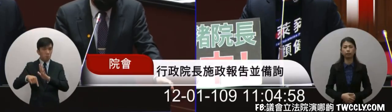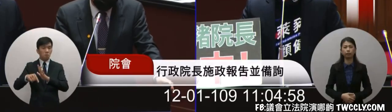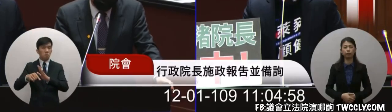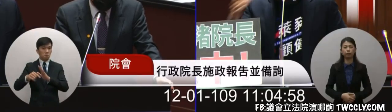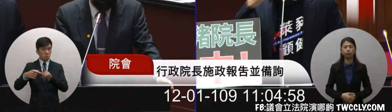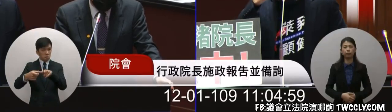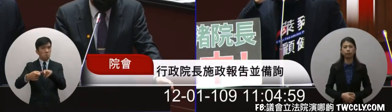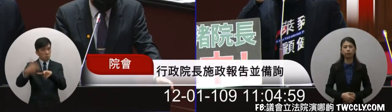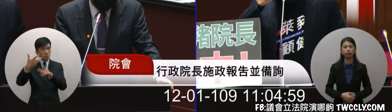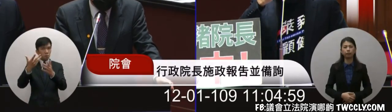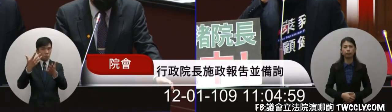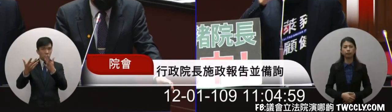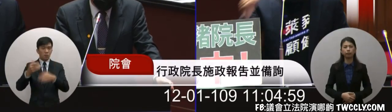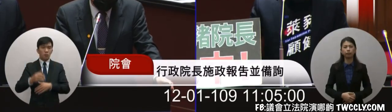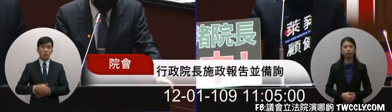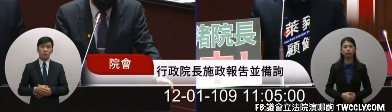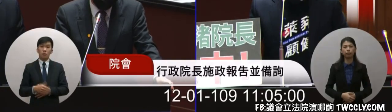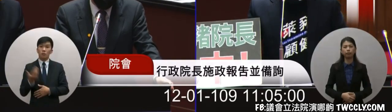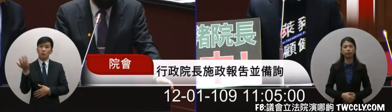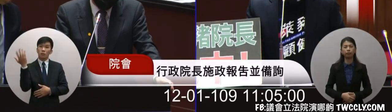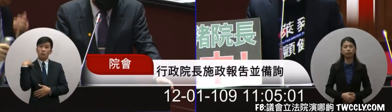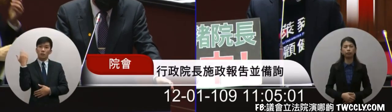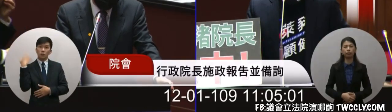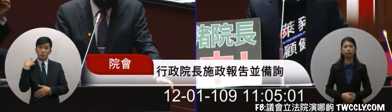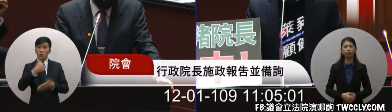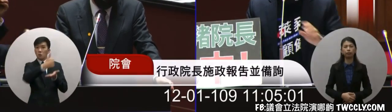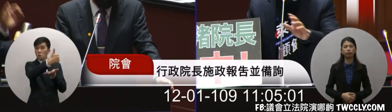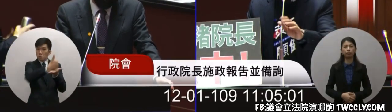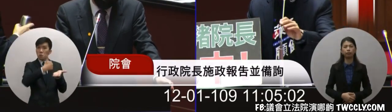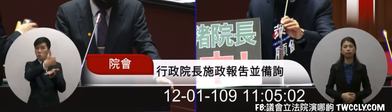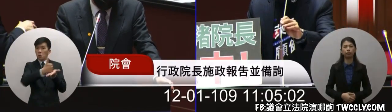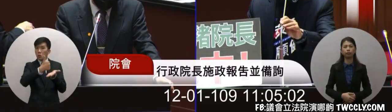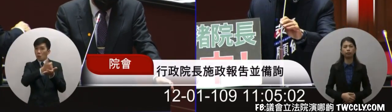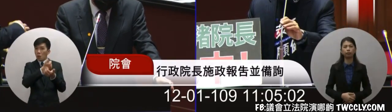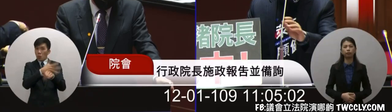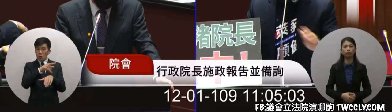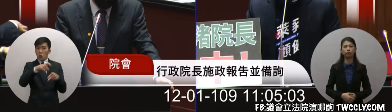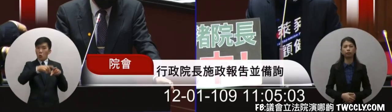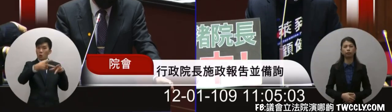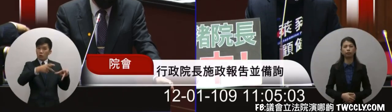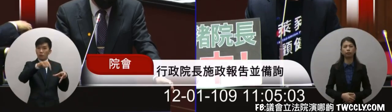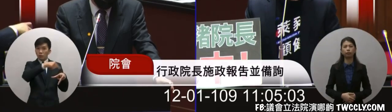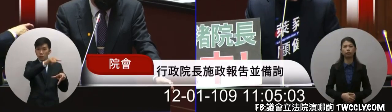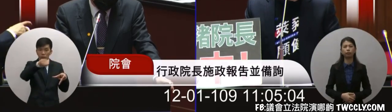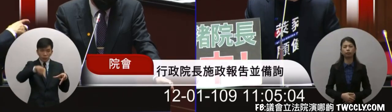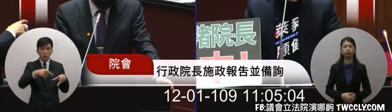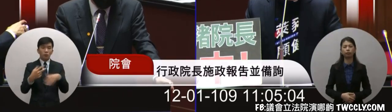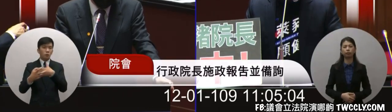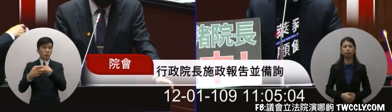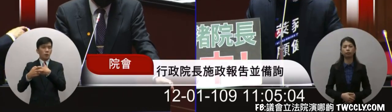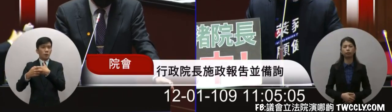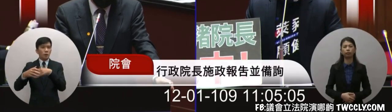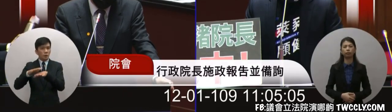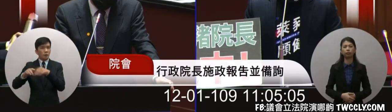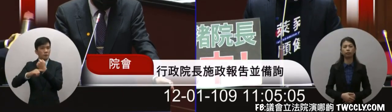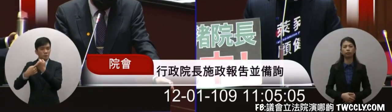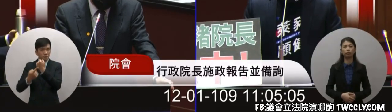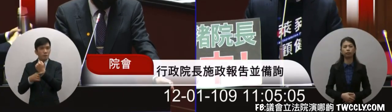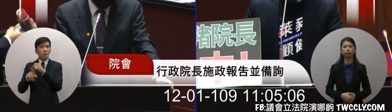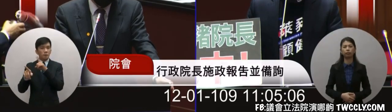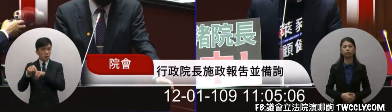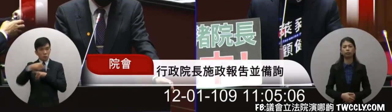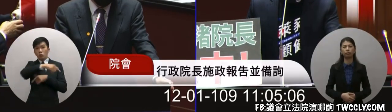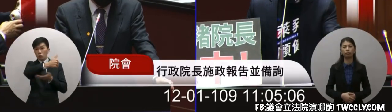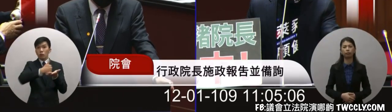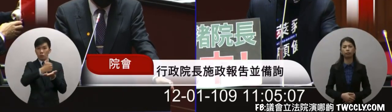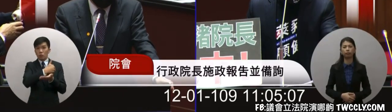示，在有曾经有进口过的这些厂，因为在卫生安全已经行之有年，所以会让它进来。